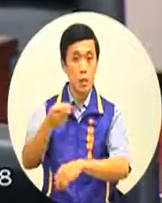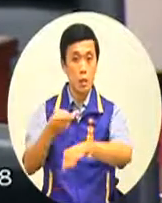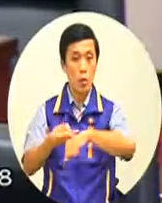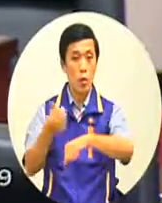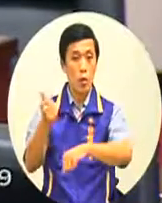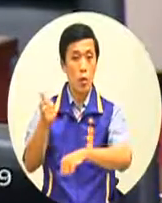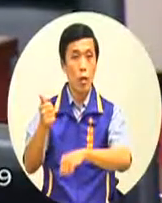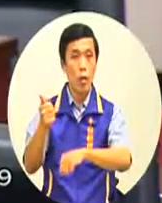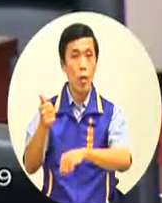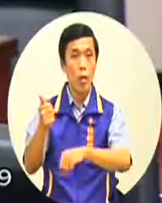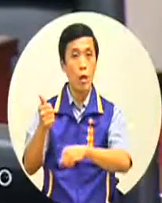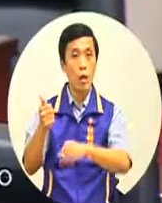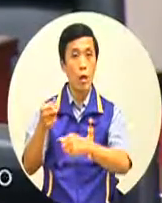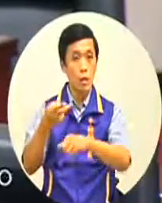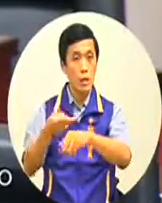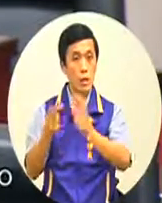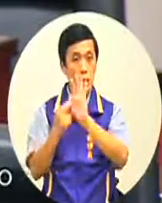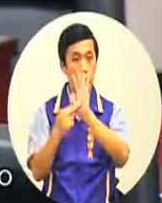下，